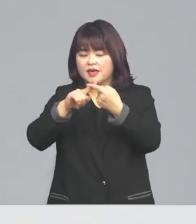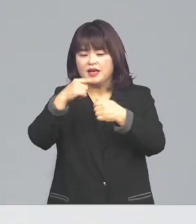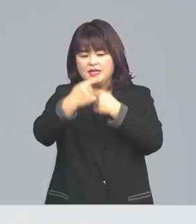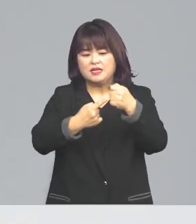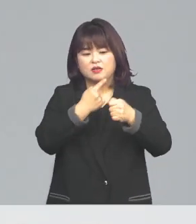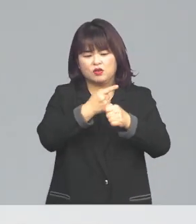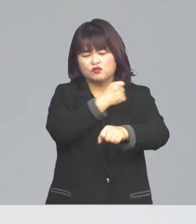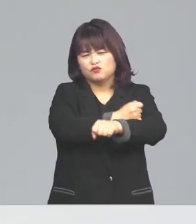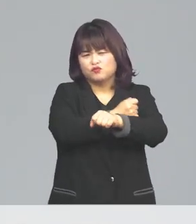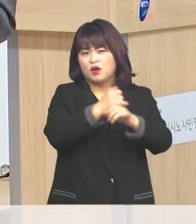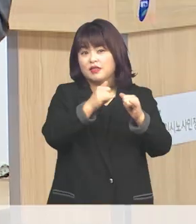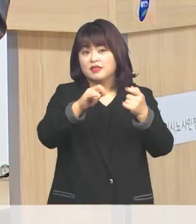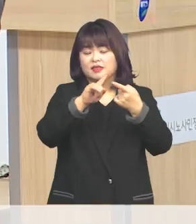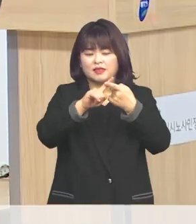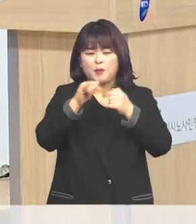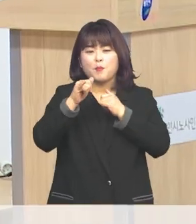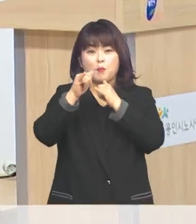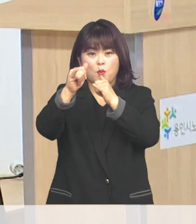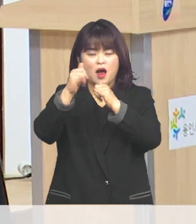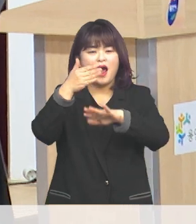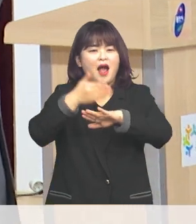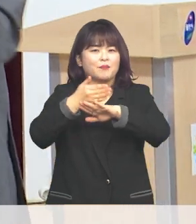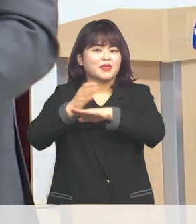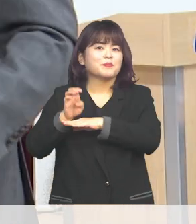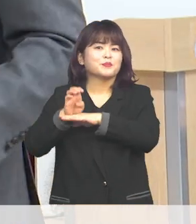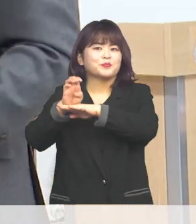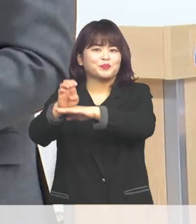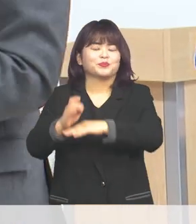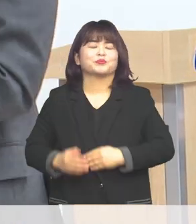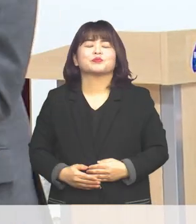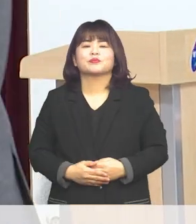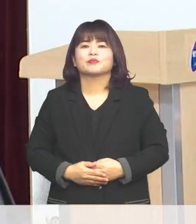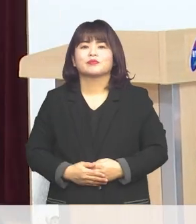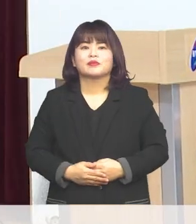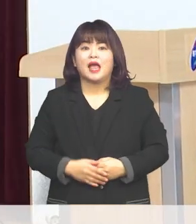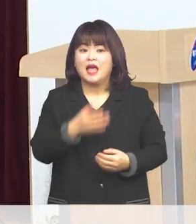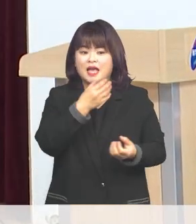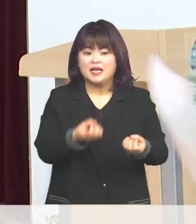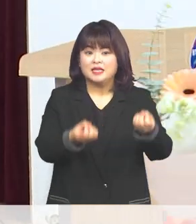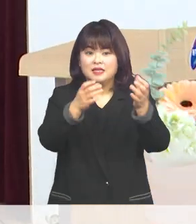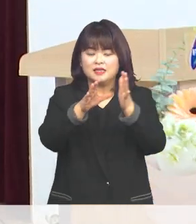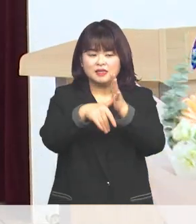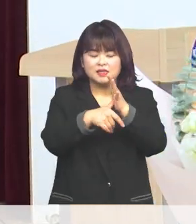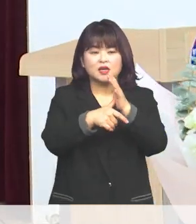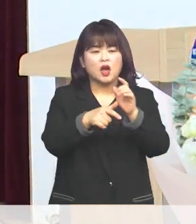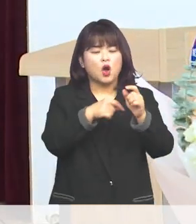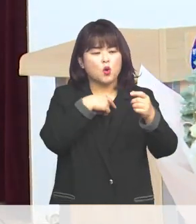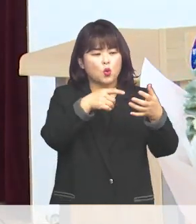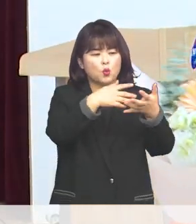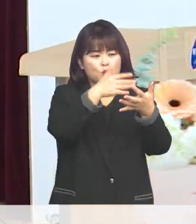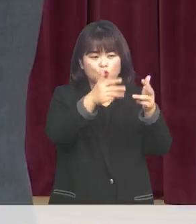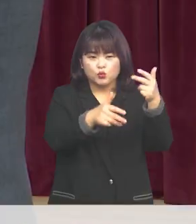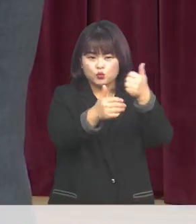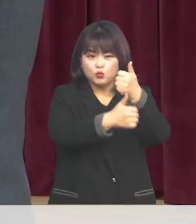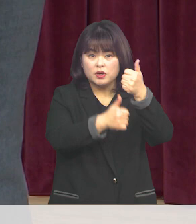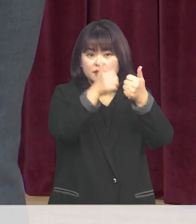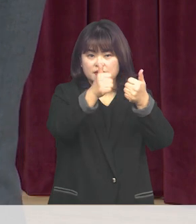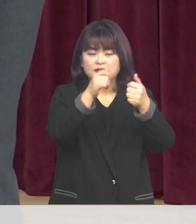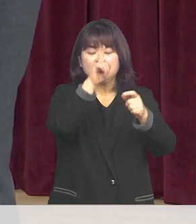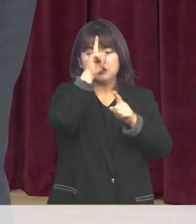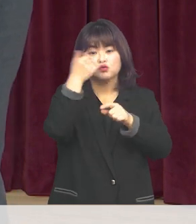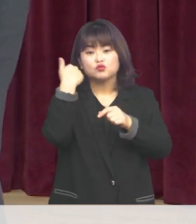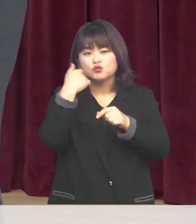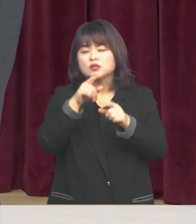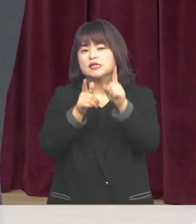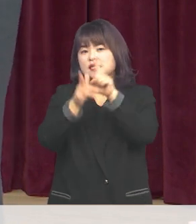노사민정 상생협력에 기여한 유공자에게 표창과 감사패를 전달했습니다. 행사에는 용인시 노사민정협의회 위원장인